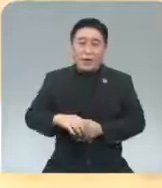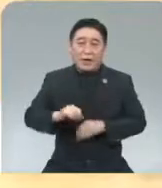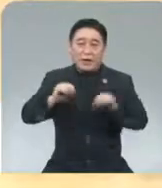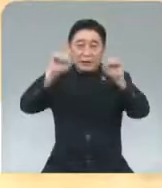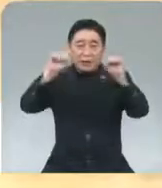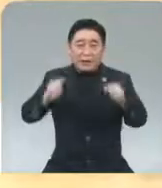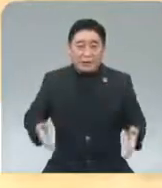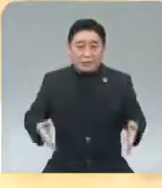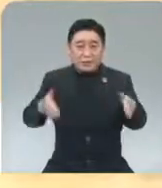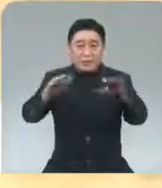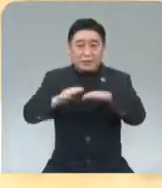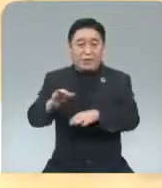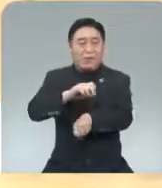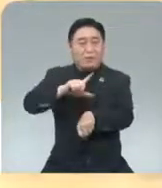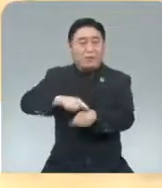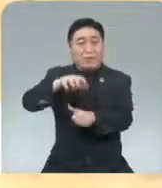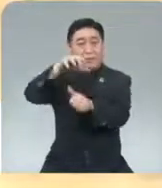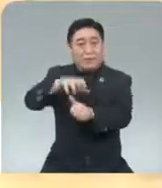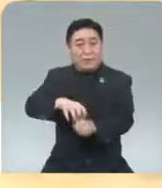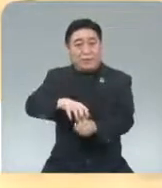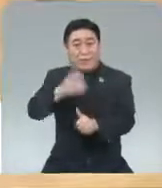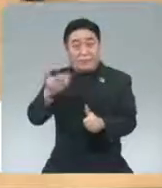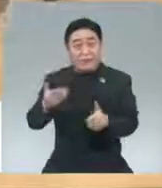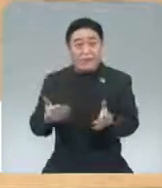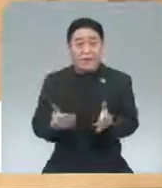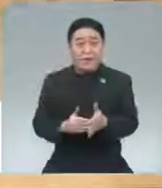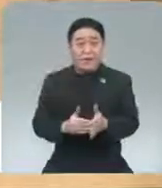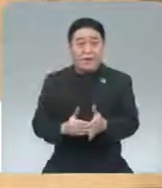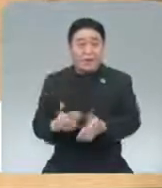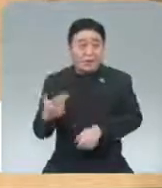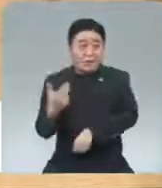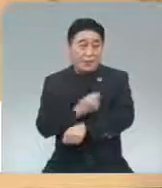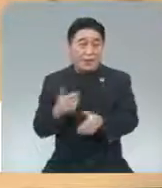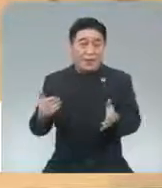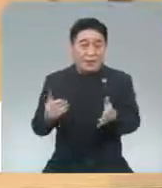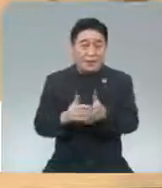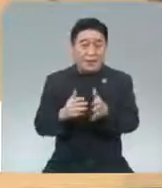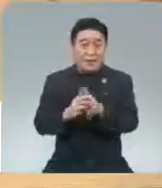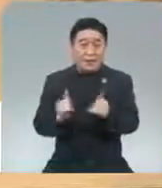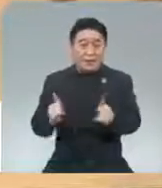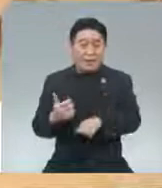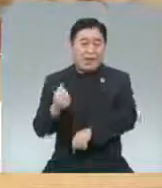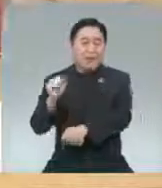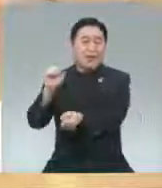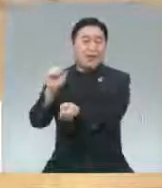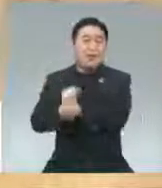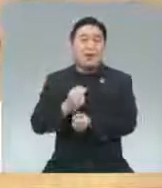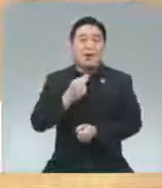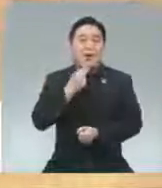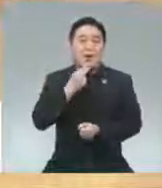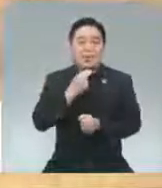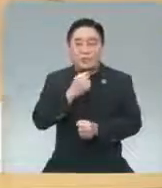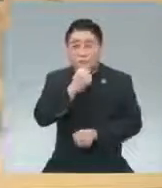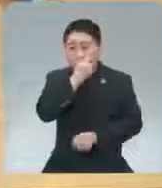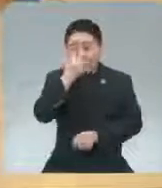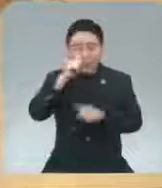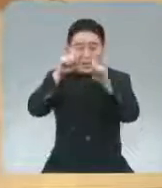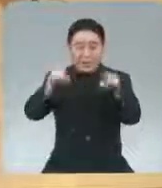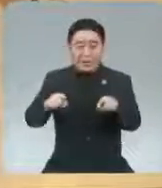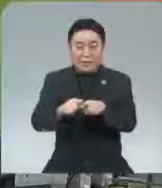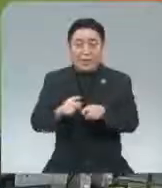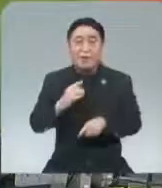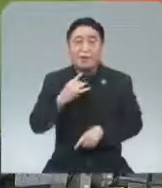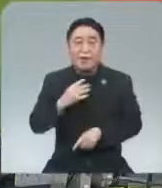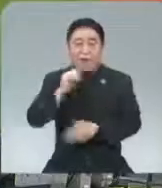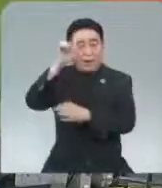restaurants und cafés die zahl der ungeimpften begrenzen überprüft wird die option dass bei einer zusammenkunft von